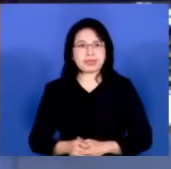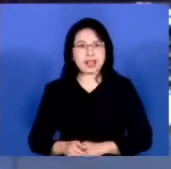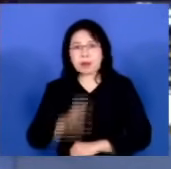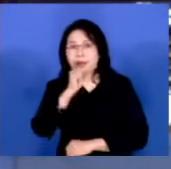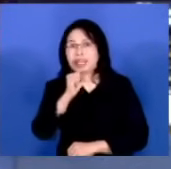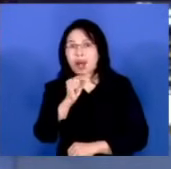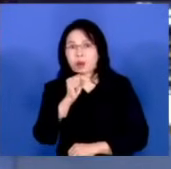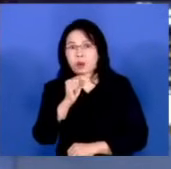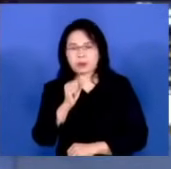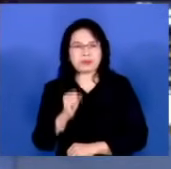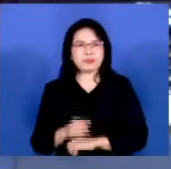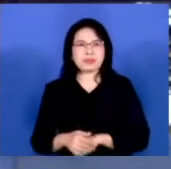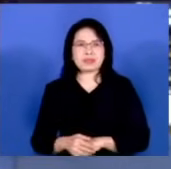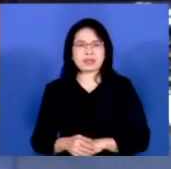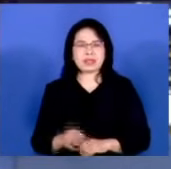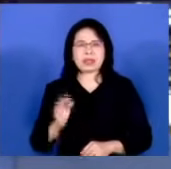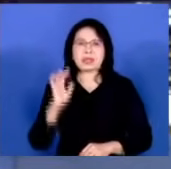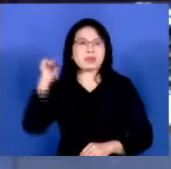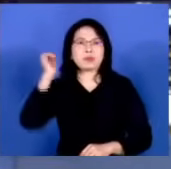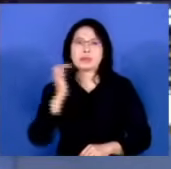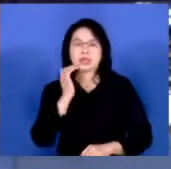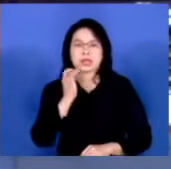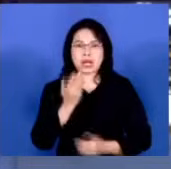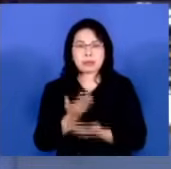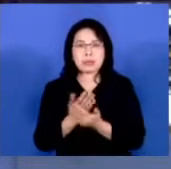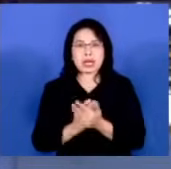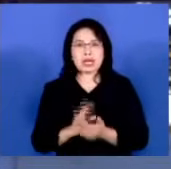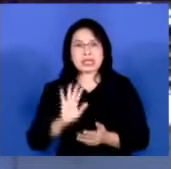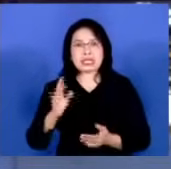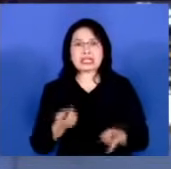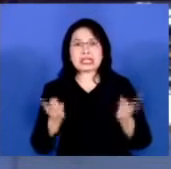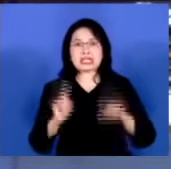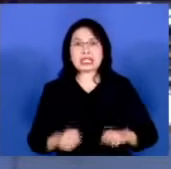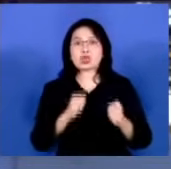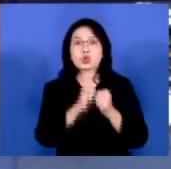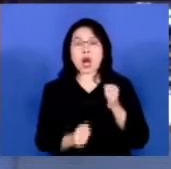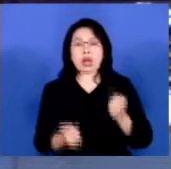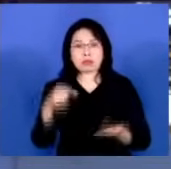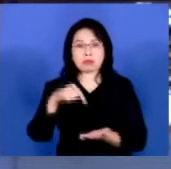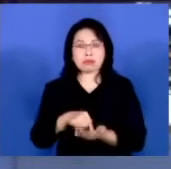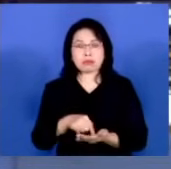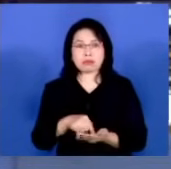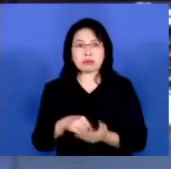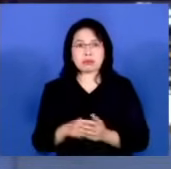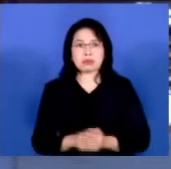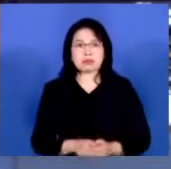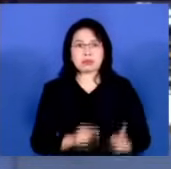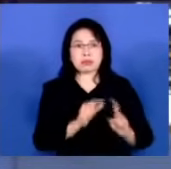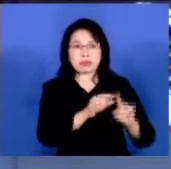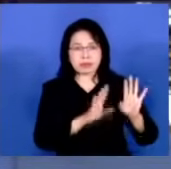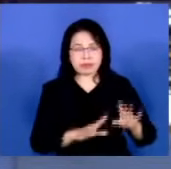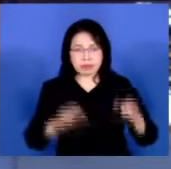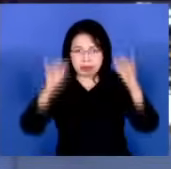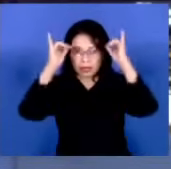Megawati Soekarno Putri meminta agar tidak terjadi kecurangan dalam pemilu menanggapi hal itu politisi PDIP ruhud Sitompul